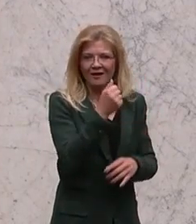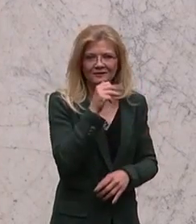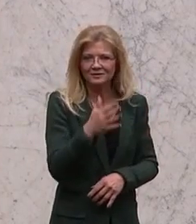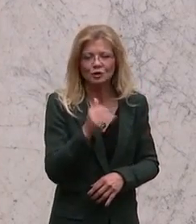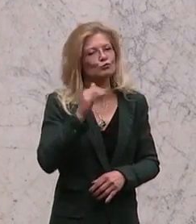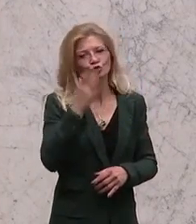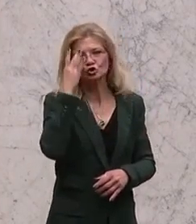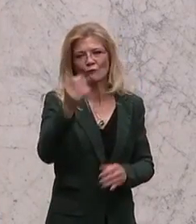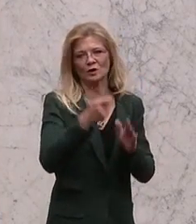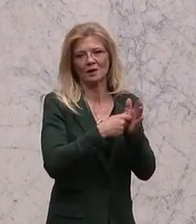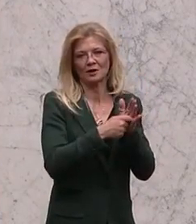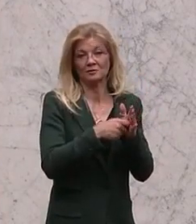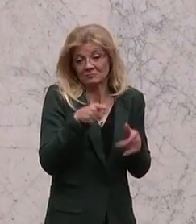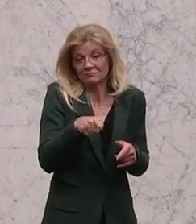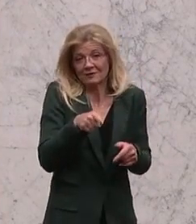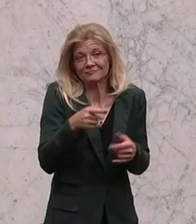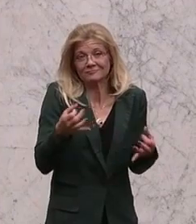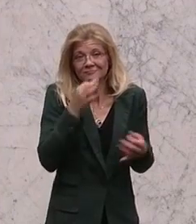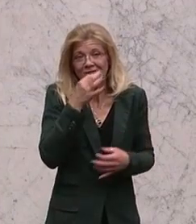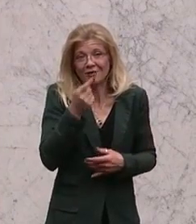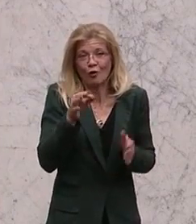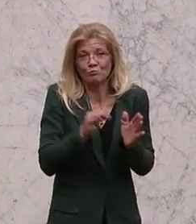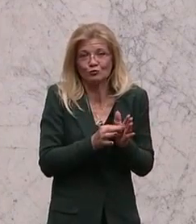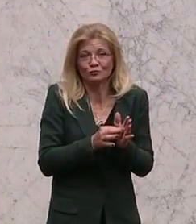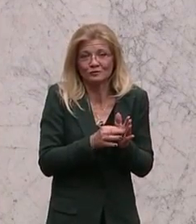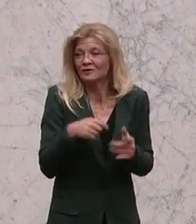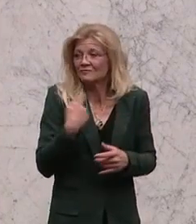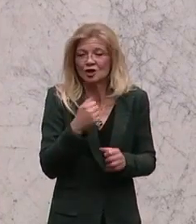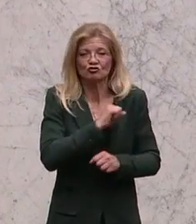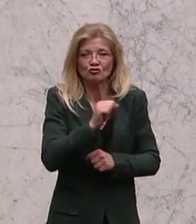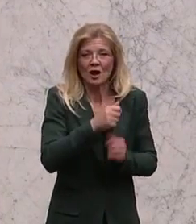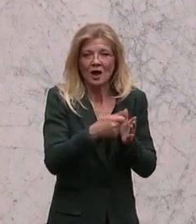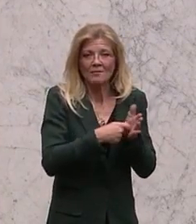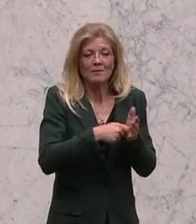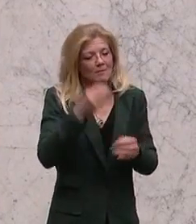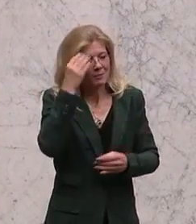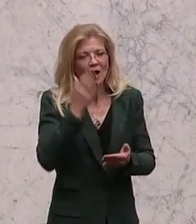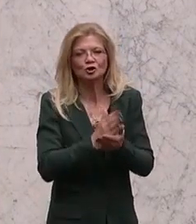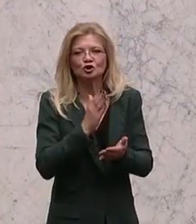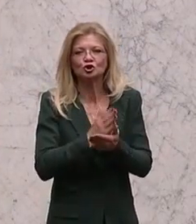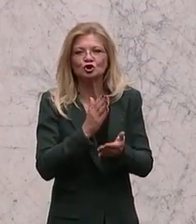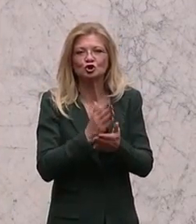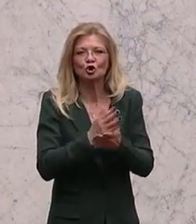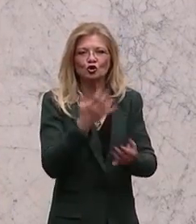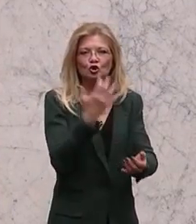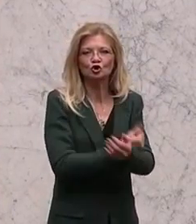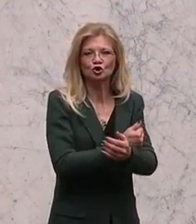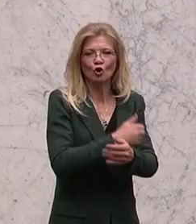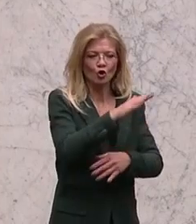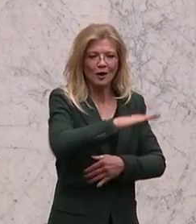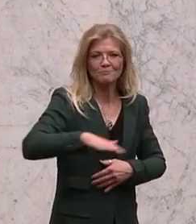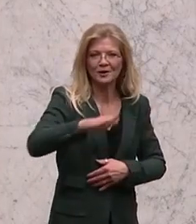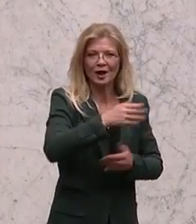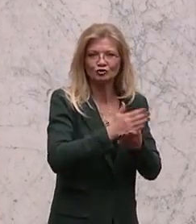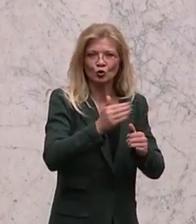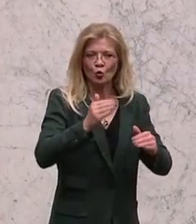reparieren ganz schnell. Wir merken es heute schon in der Drogenszene, dass sie zurückgeht, weil sie weiß, dass hier ein neues Gesetz hier in Kraft tritt. Wir